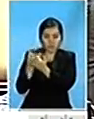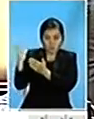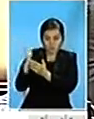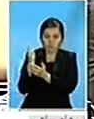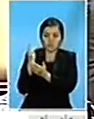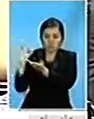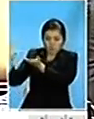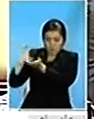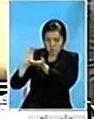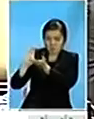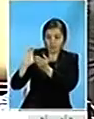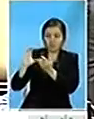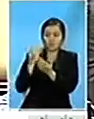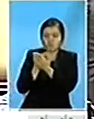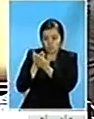ถึง